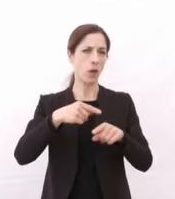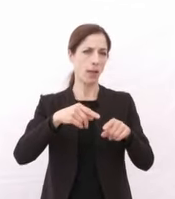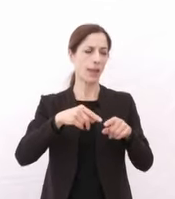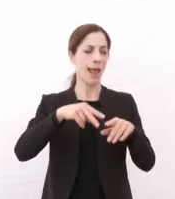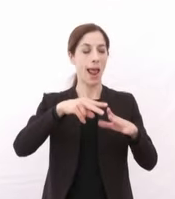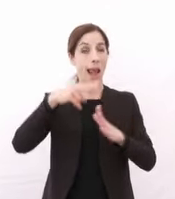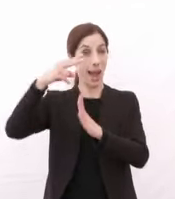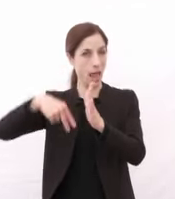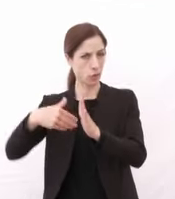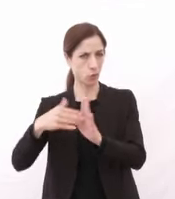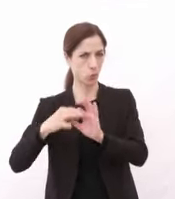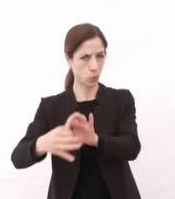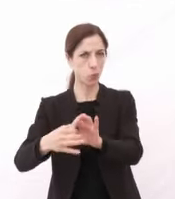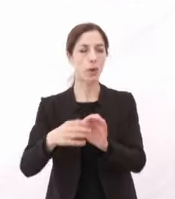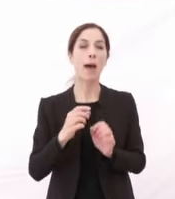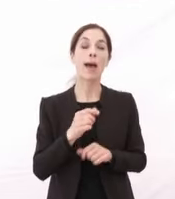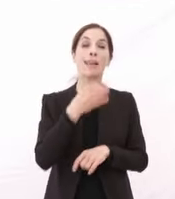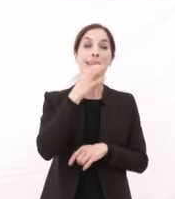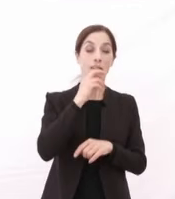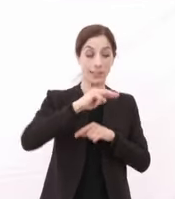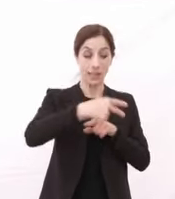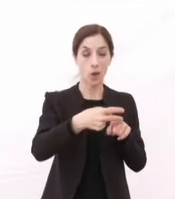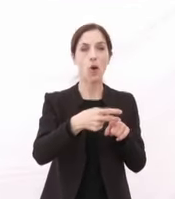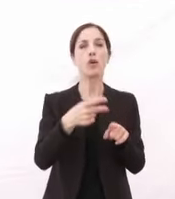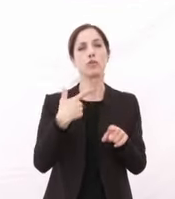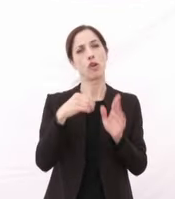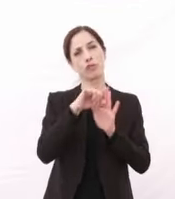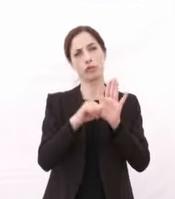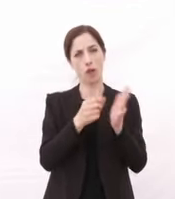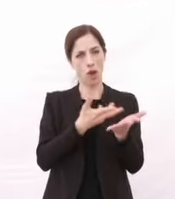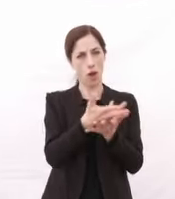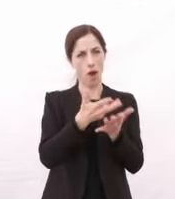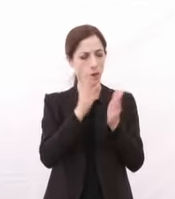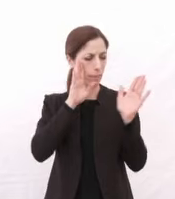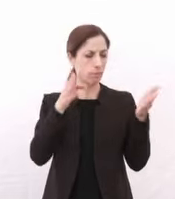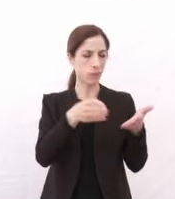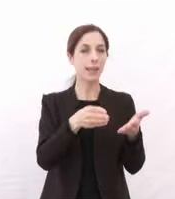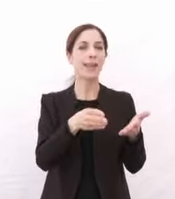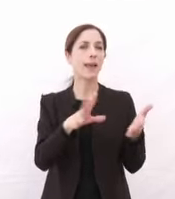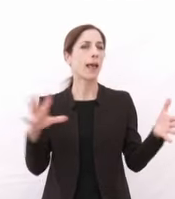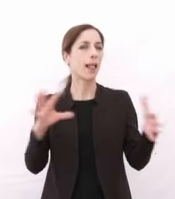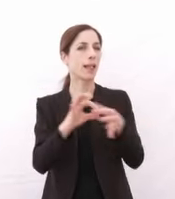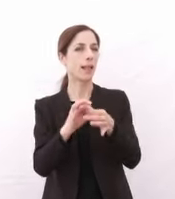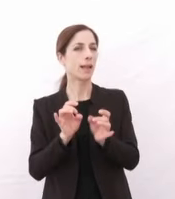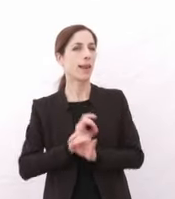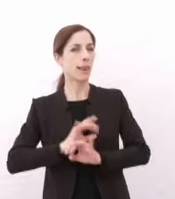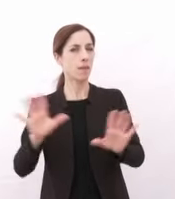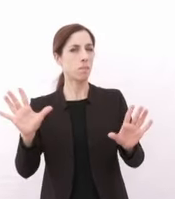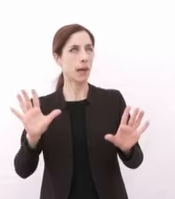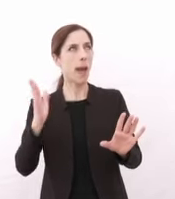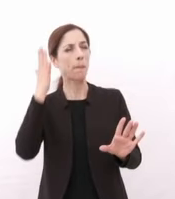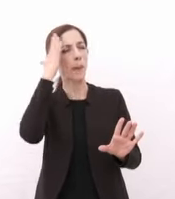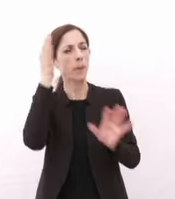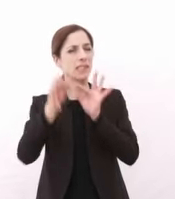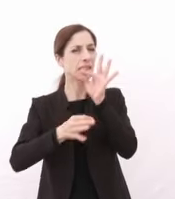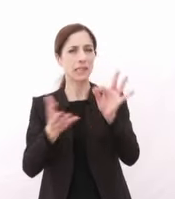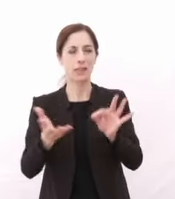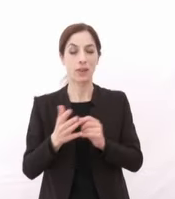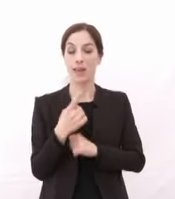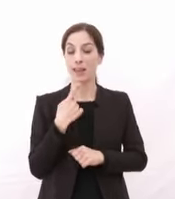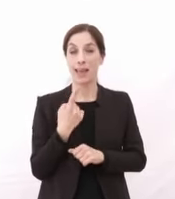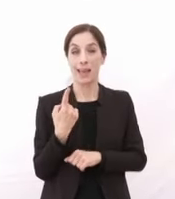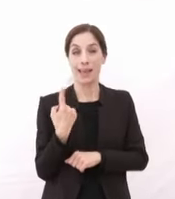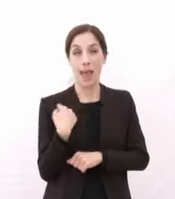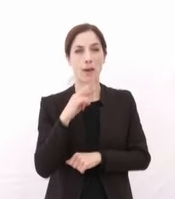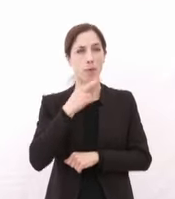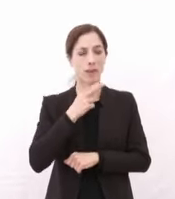ma lo dedichiamo più complessivamente a quello che per Libera è fare memoria. Lo abbiamo fatto ieri pomeriggio nella chiesa di Santa